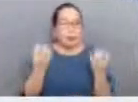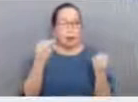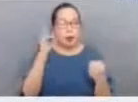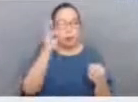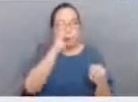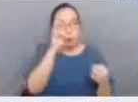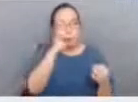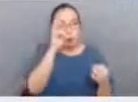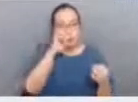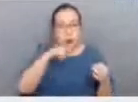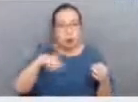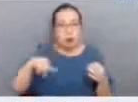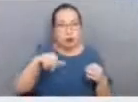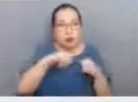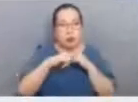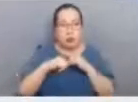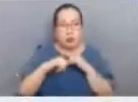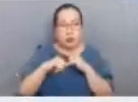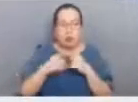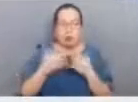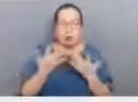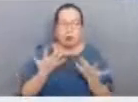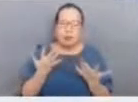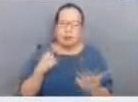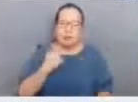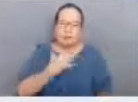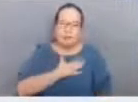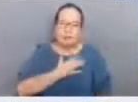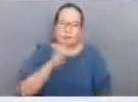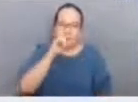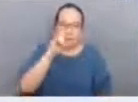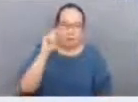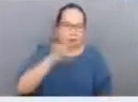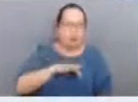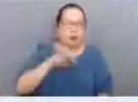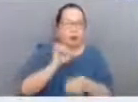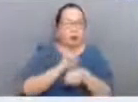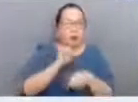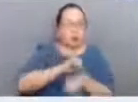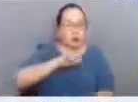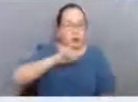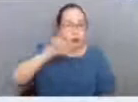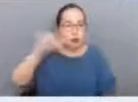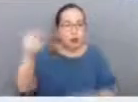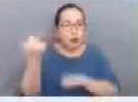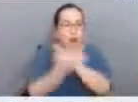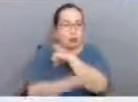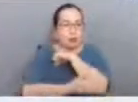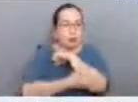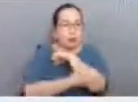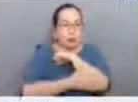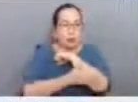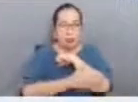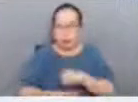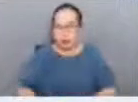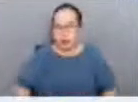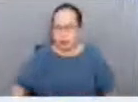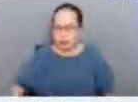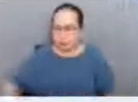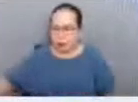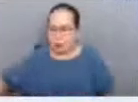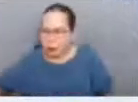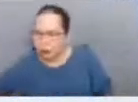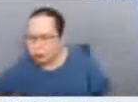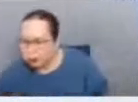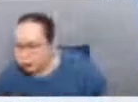kumpletong dokumento at employment contract, ilan na po ba ang ating na-deploy at ilan pa po ang kasalukuyang pinoproseso